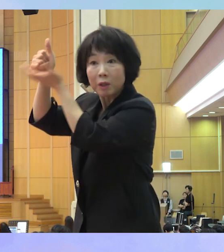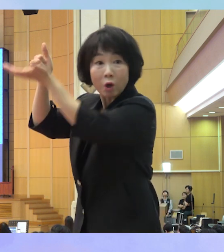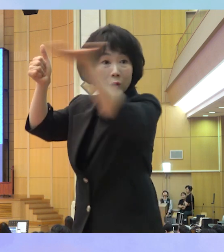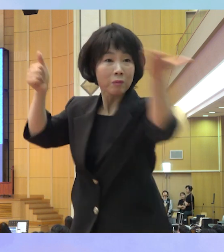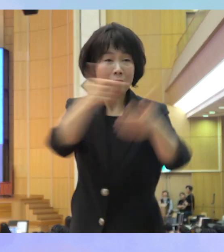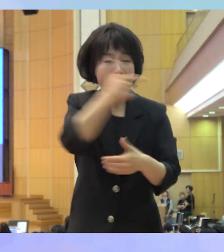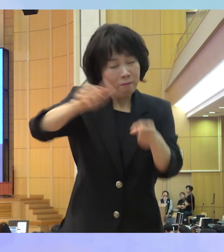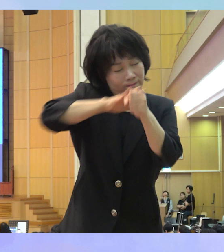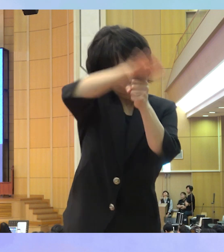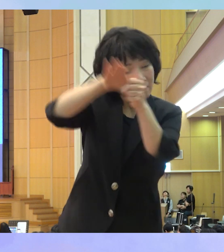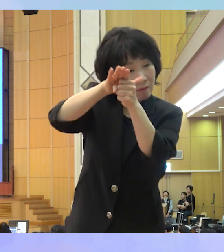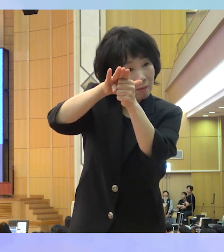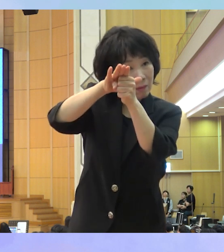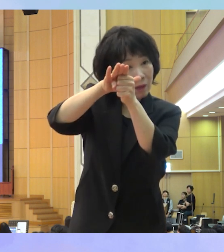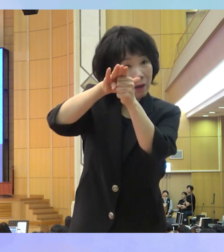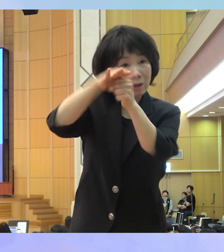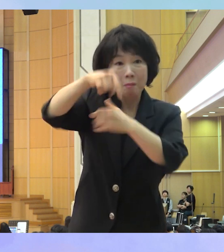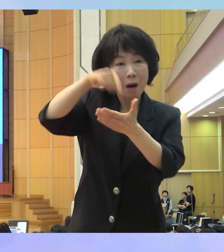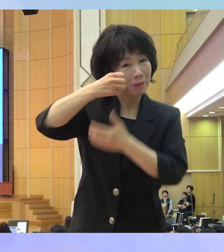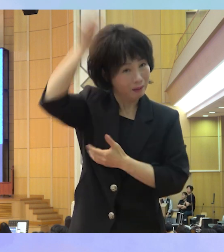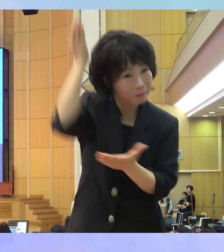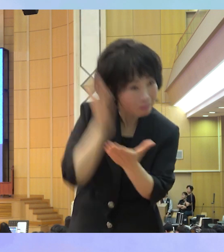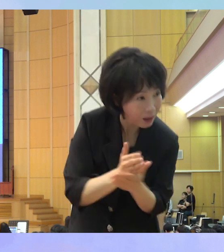이렇게까지 사랑하셨어요. 할렐루야.